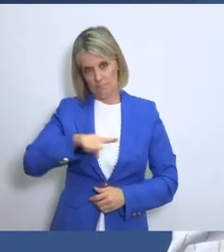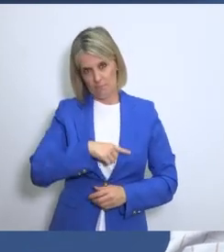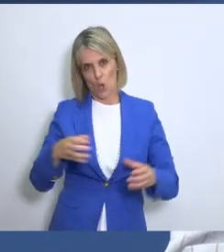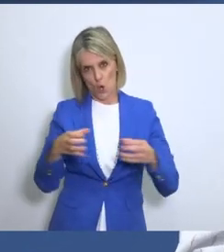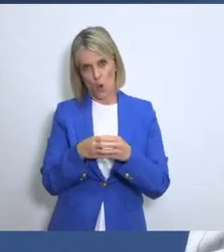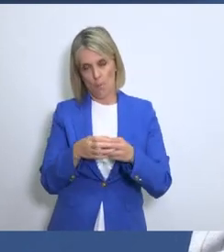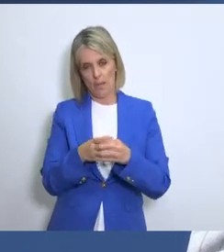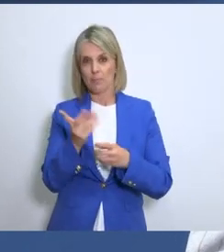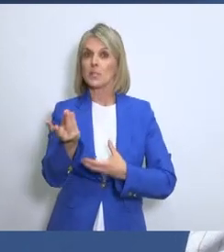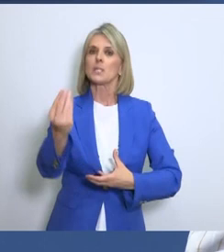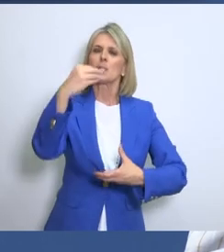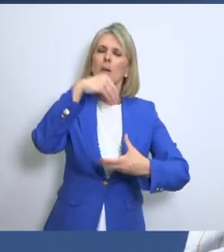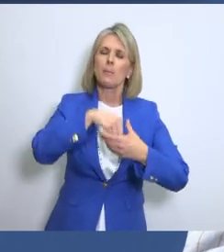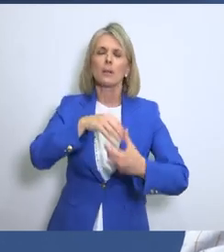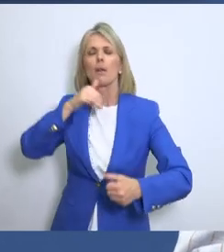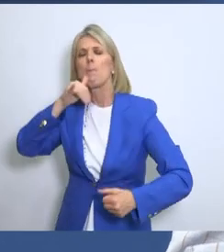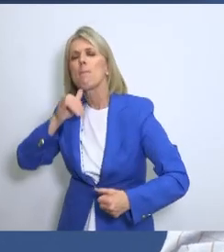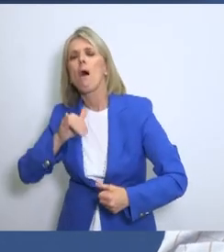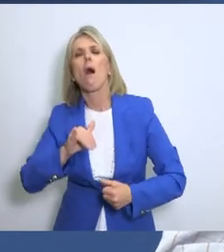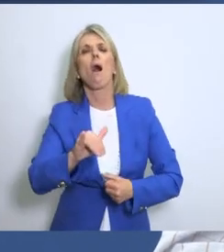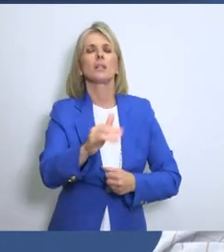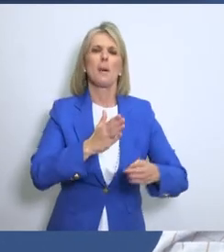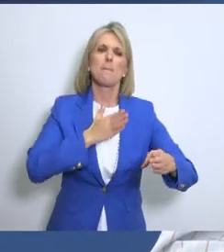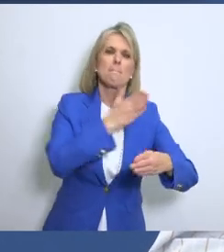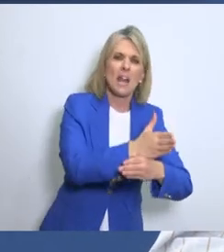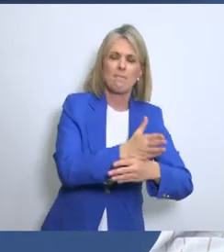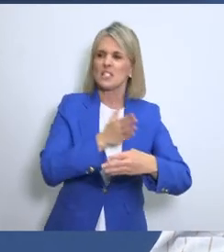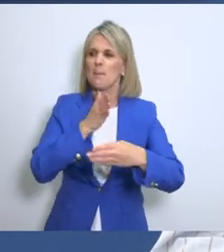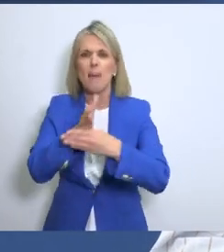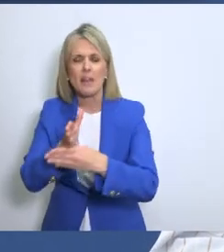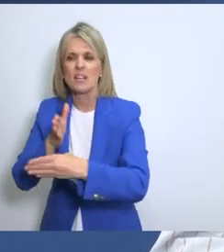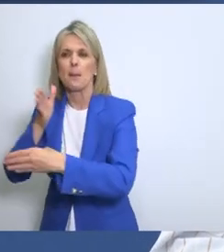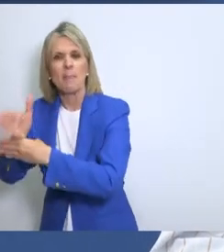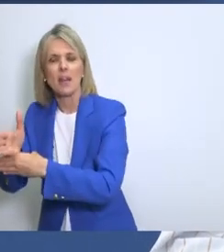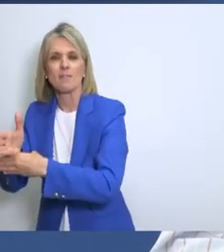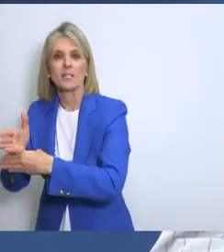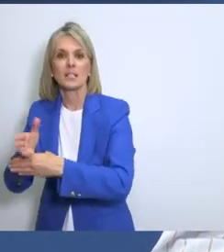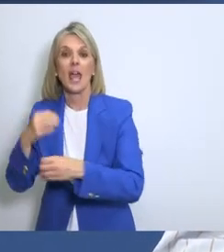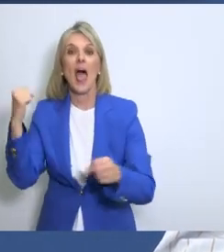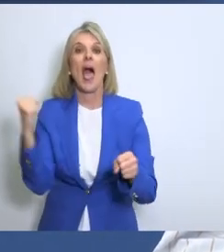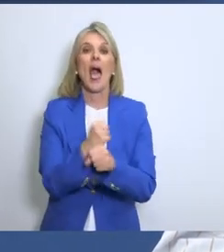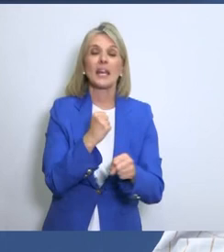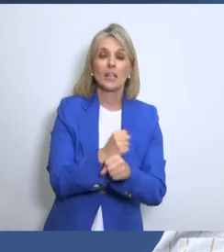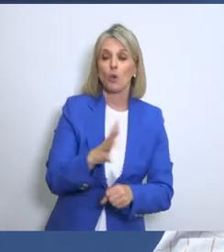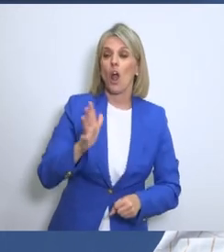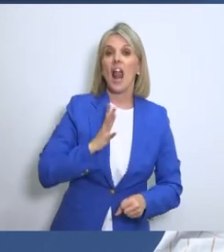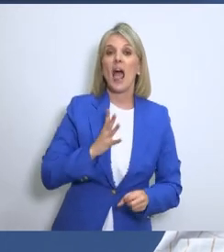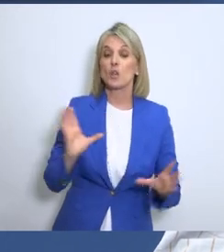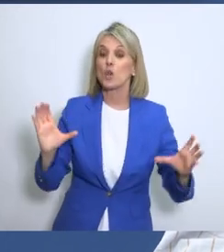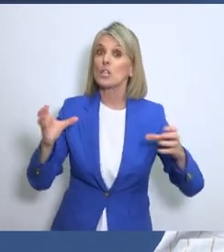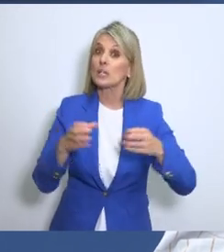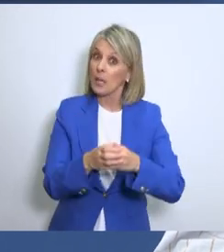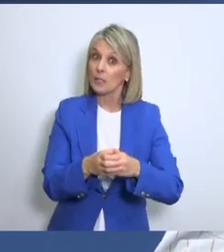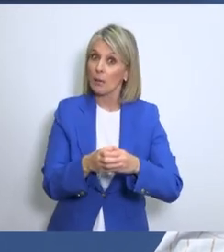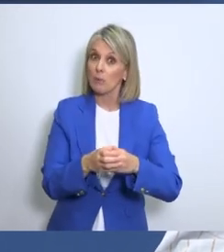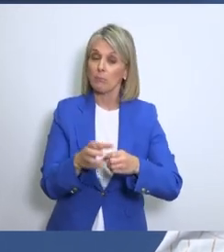συμμετέχει πάντοτε, παρεμβαίνει πάντοτε στο εργατικό και στο λαϊκό κίνημα και κατεβαίνει